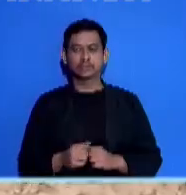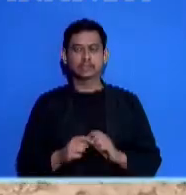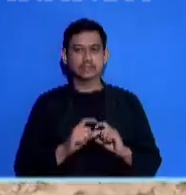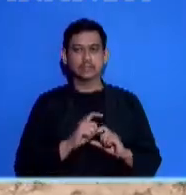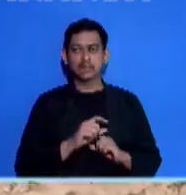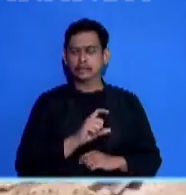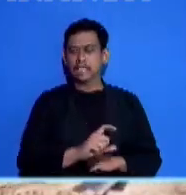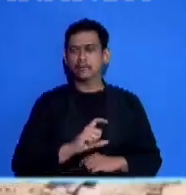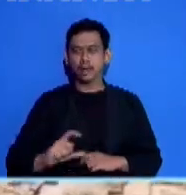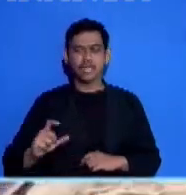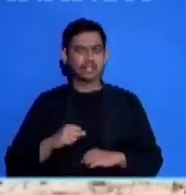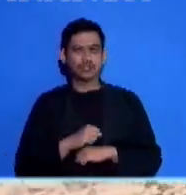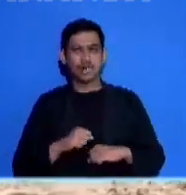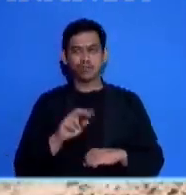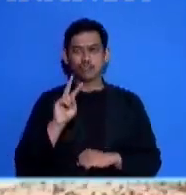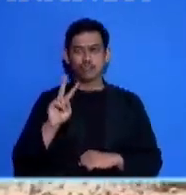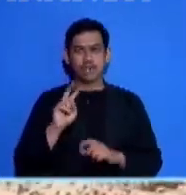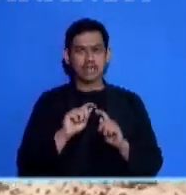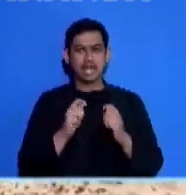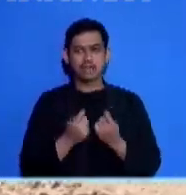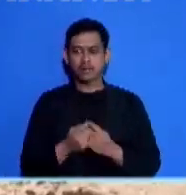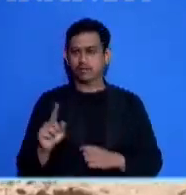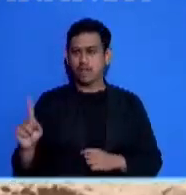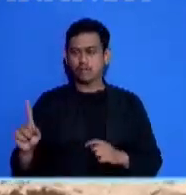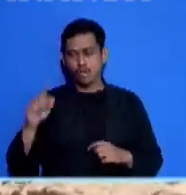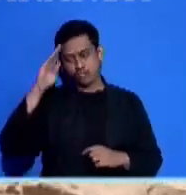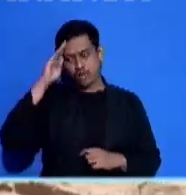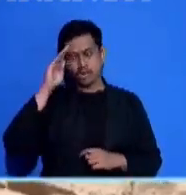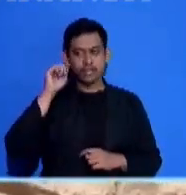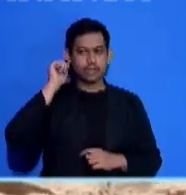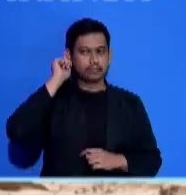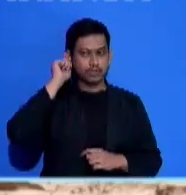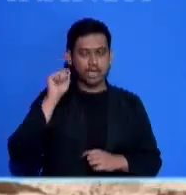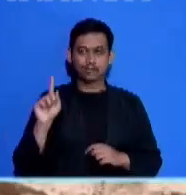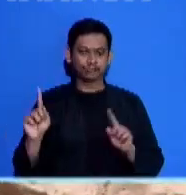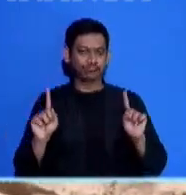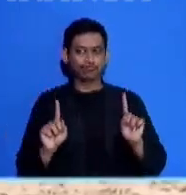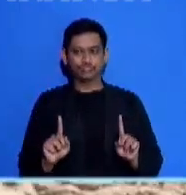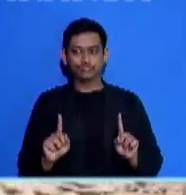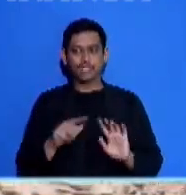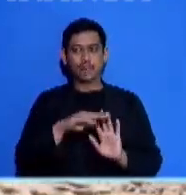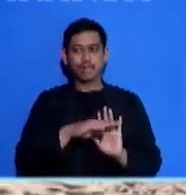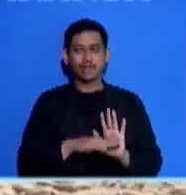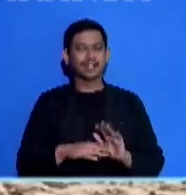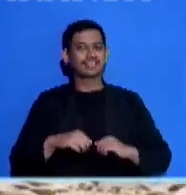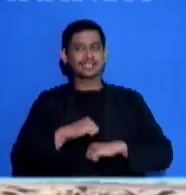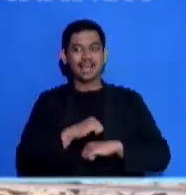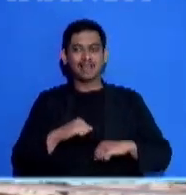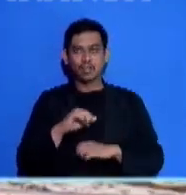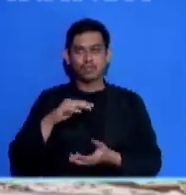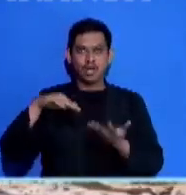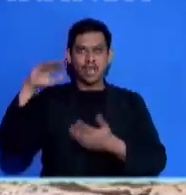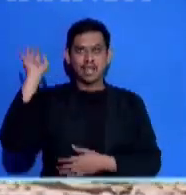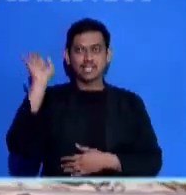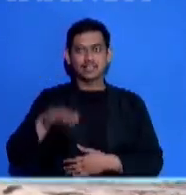masing-masing mengirimkan dua tim terdiri satu tim Putra dan satu tim Putri dengan syarat atlet-atlet voli pasir yang berlomba